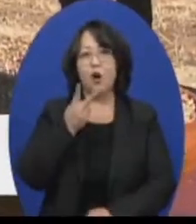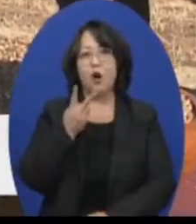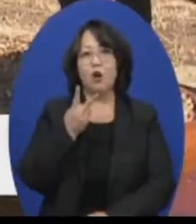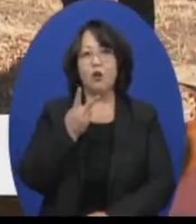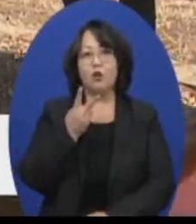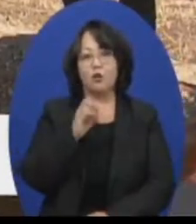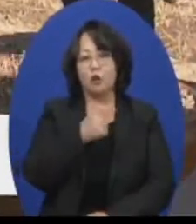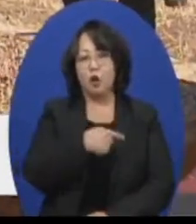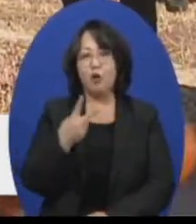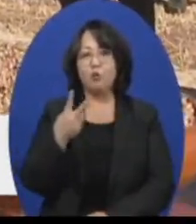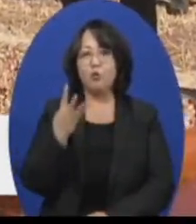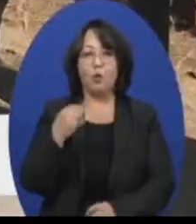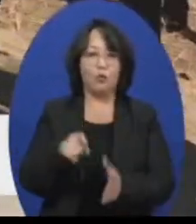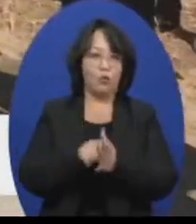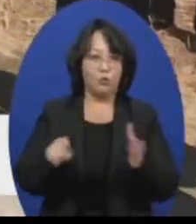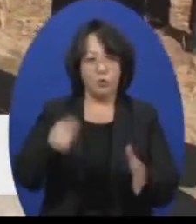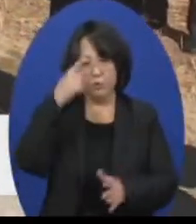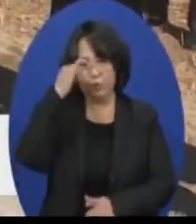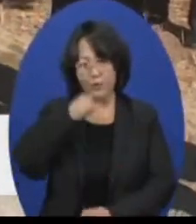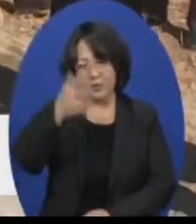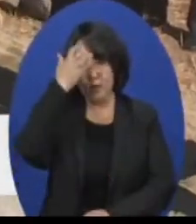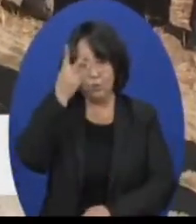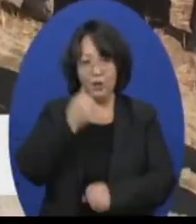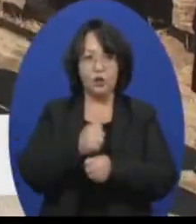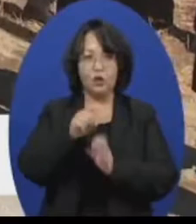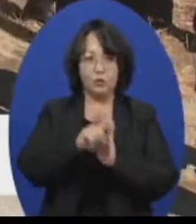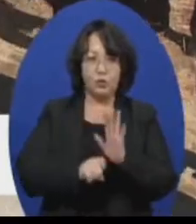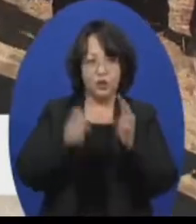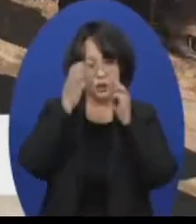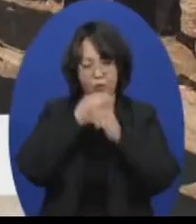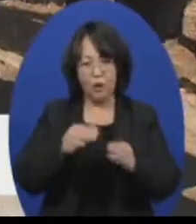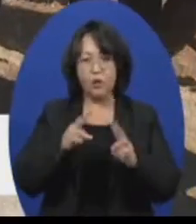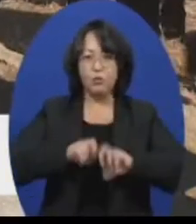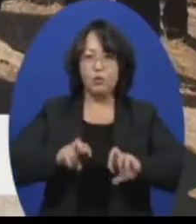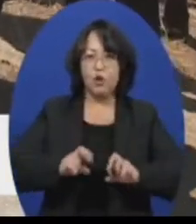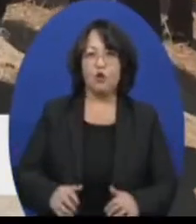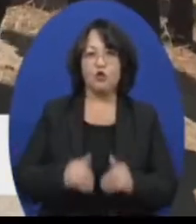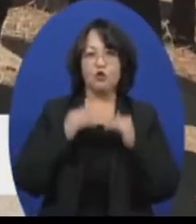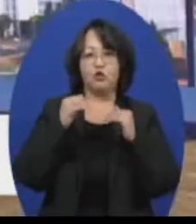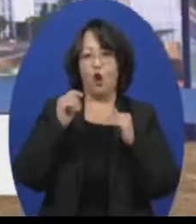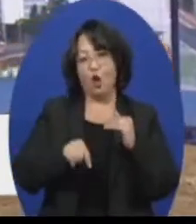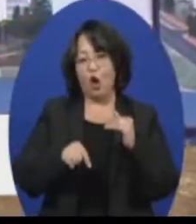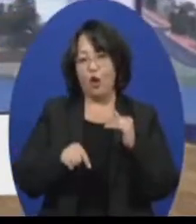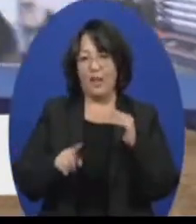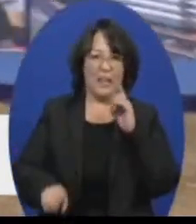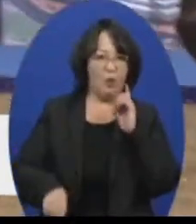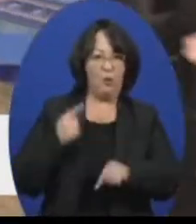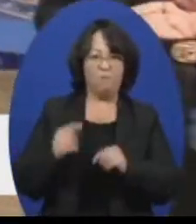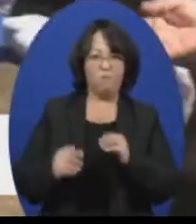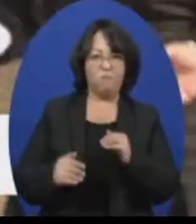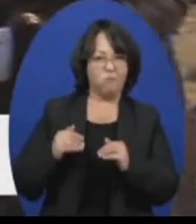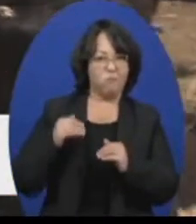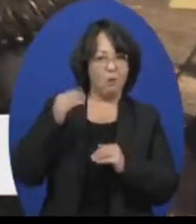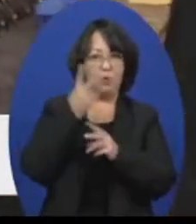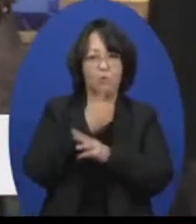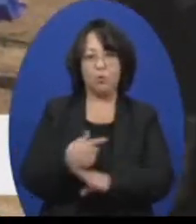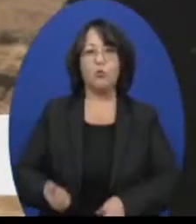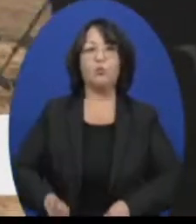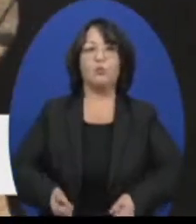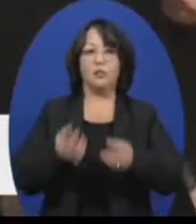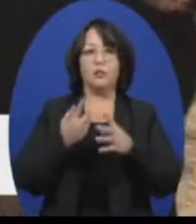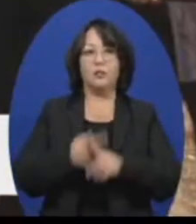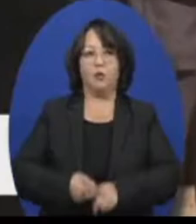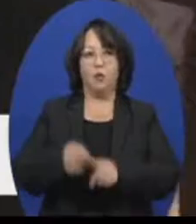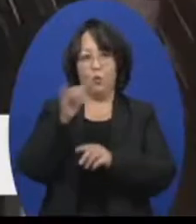2020-2024 онд хэрэгжүүлэх Монгол Улсын засгийн газрын үйл ажиллагааны хөтөлбөрт шинжилгээ ухааны судалгаа хөгжүүлэлтийн одоогийн төвшинг ахиулна. Үр дүнг нэмэгдүүлнэ. Улс орны